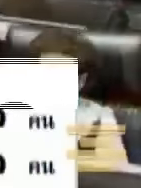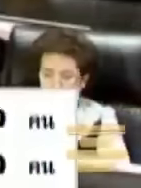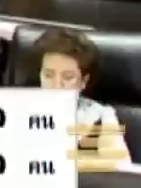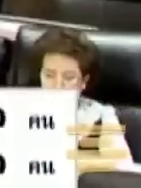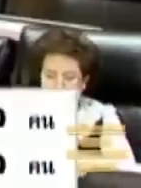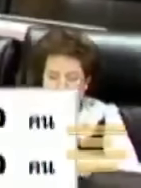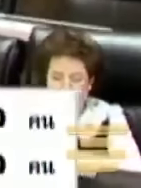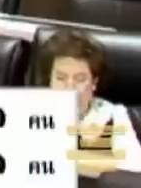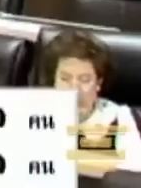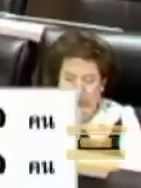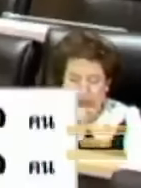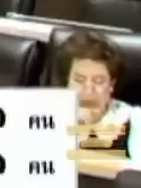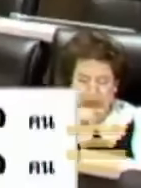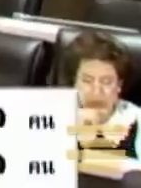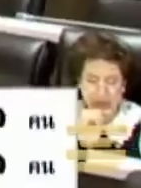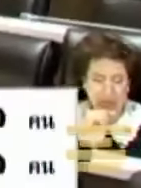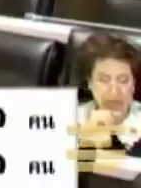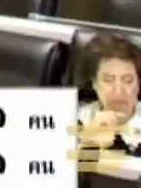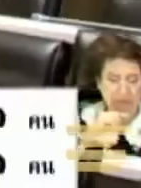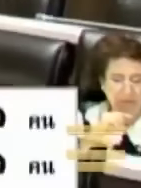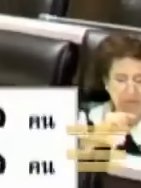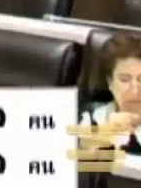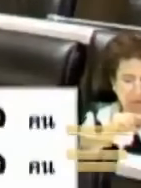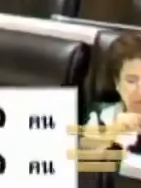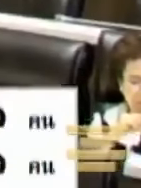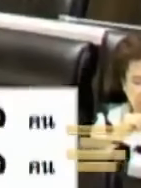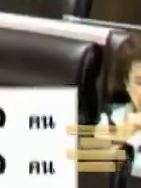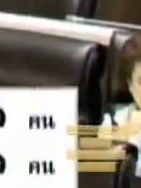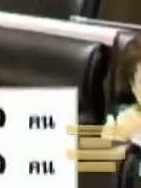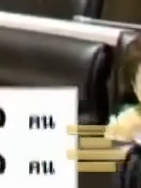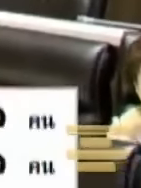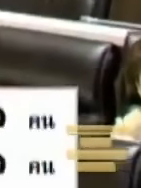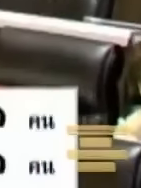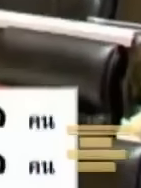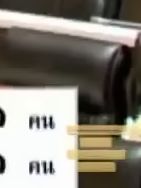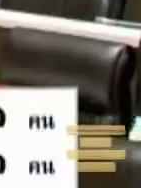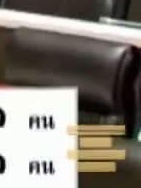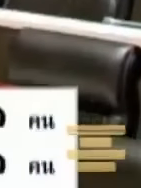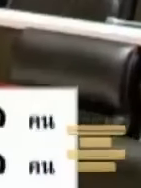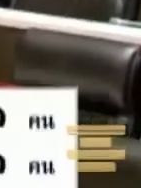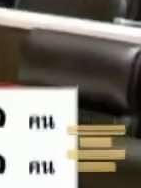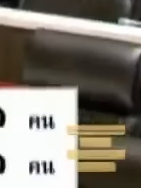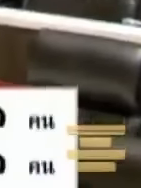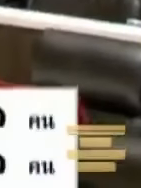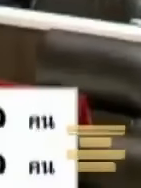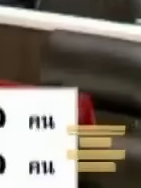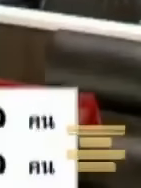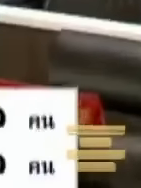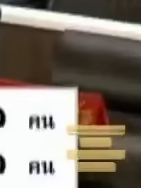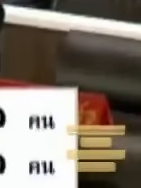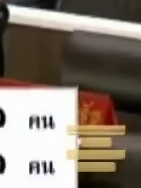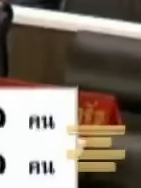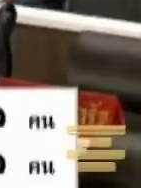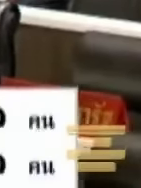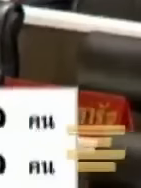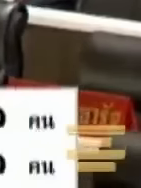รัฐบาลพร้อมน้อมรับข้อคิดเห็นและความ่วงใยของบรรดาสสไปประกอบการปรับปับปรุงการดำเนินงานของหน่วยงานที่รับงบประมาณไปแต่